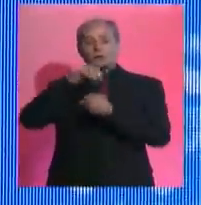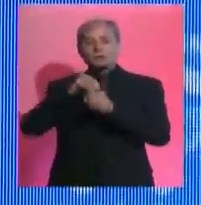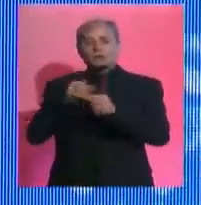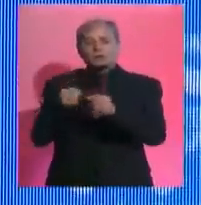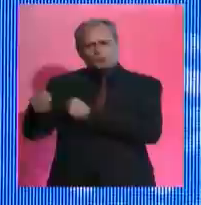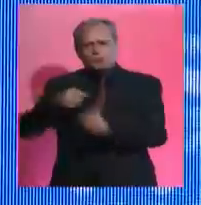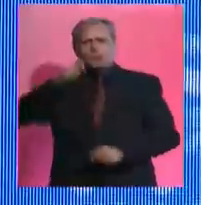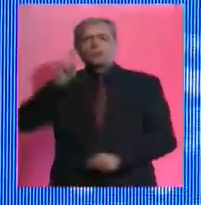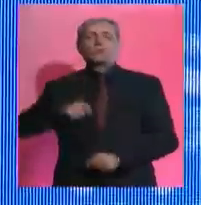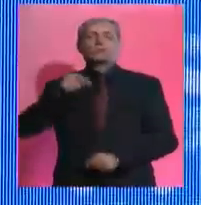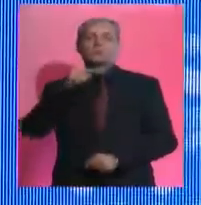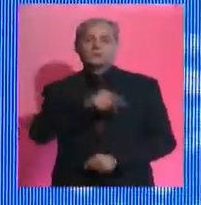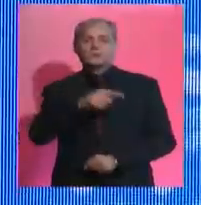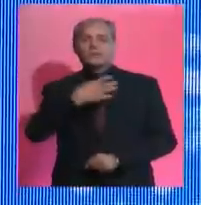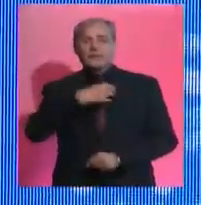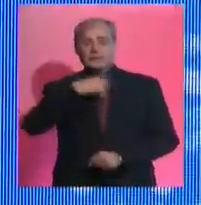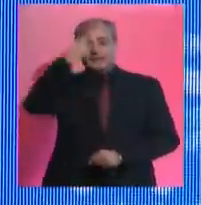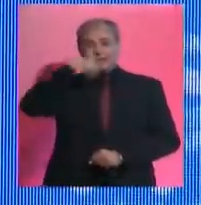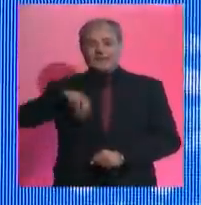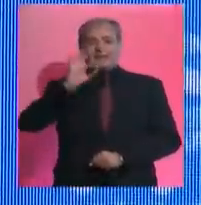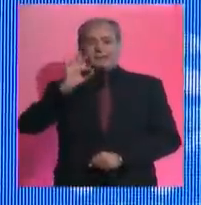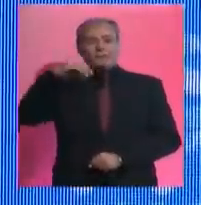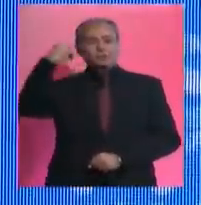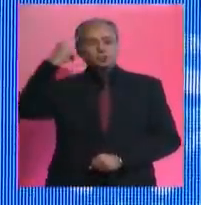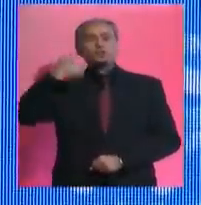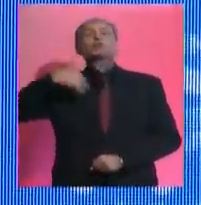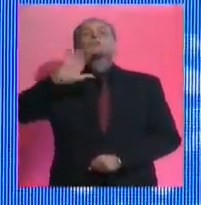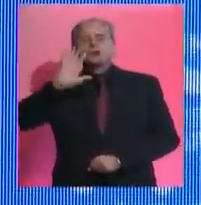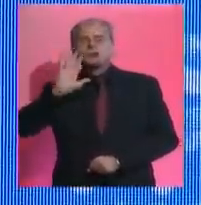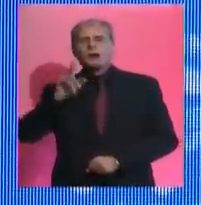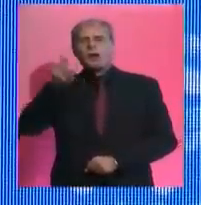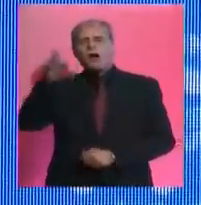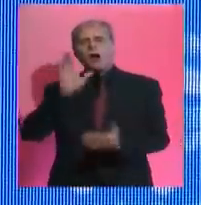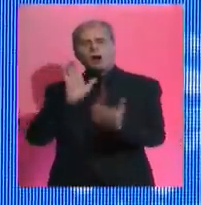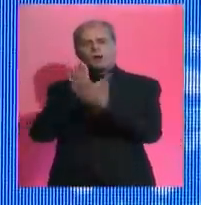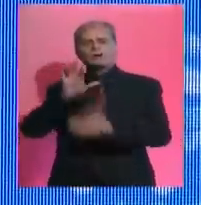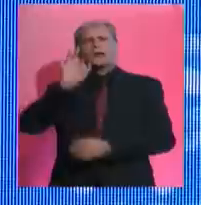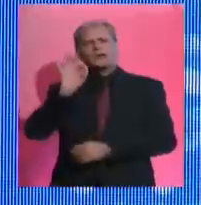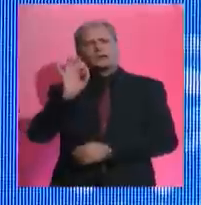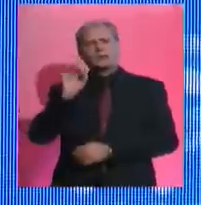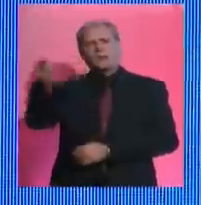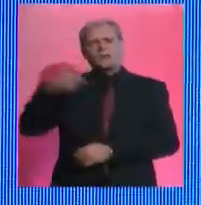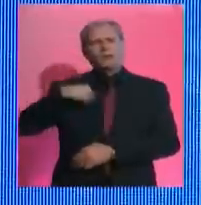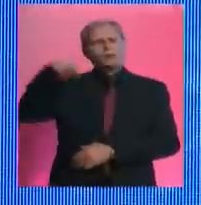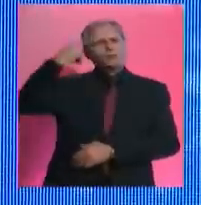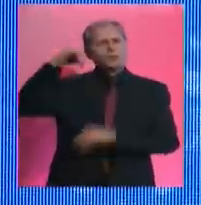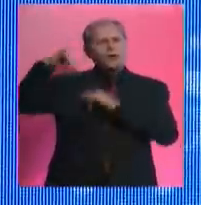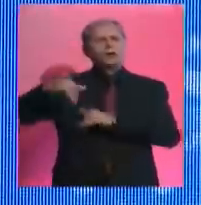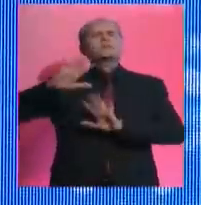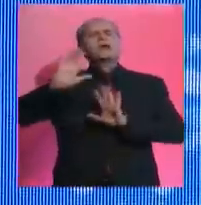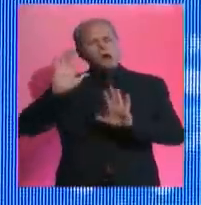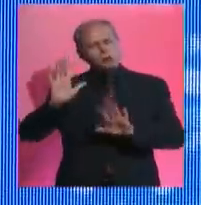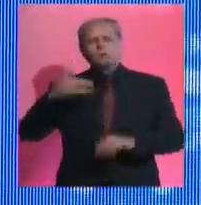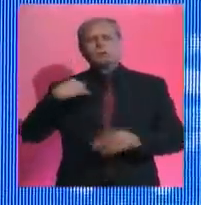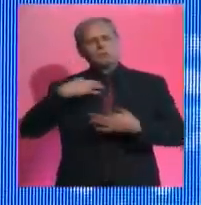içinde mücadele yürütmüştür kendisi gibi düşünmeyen e karşı her zaman kendisi gibi düşünmeyen e karşı